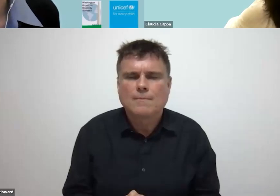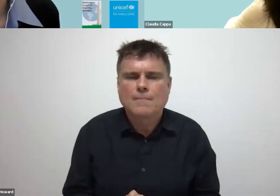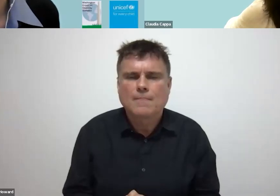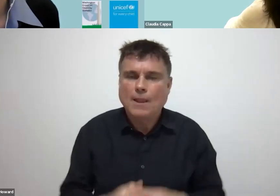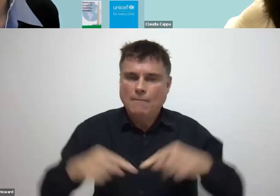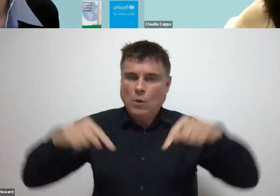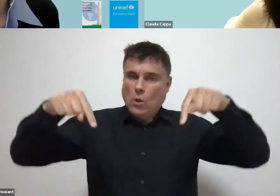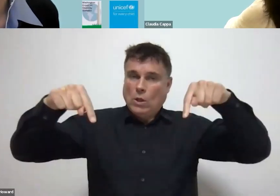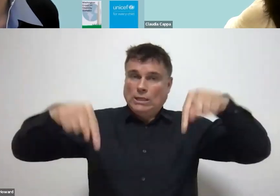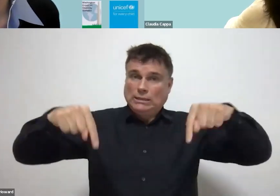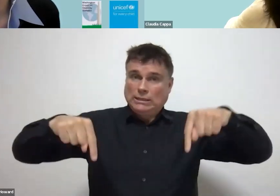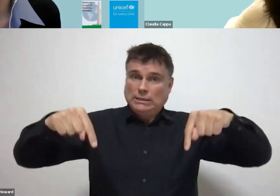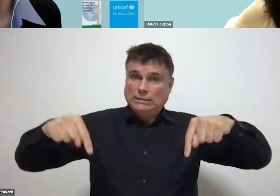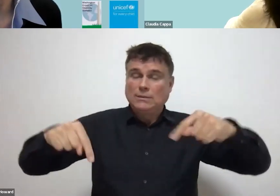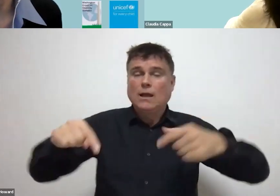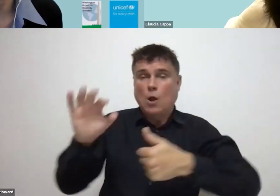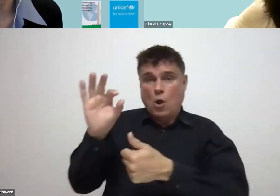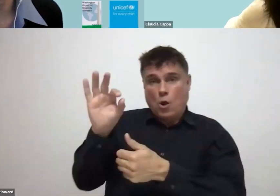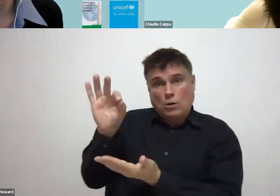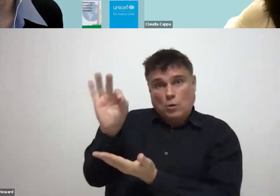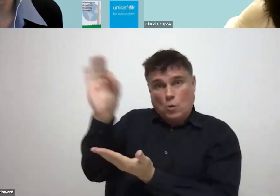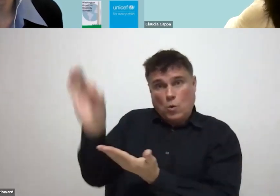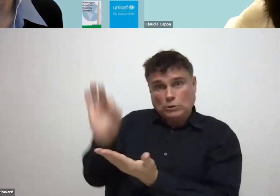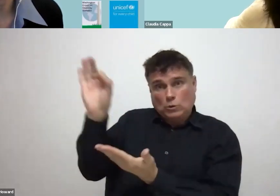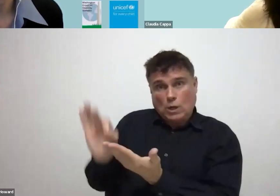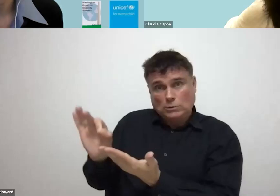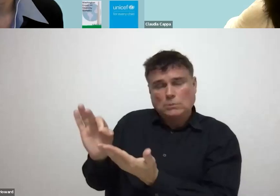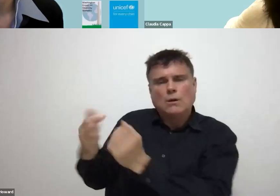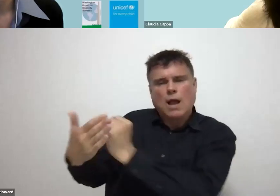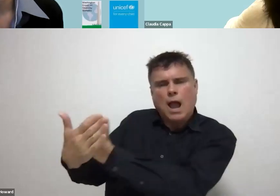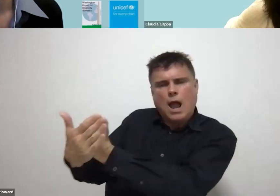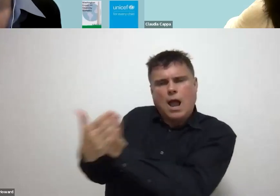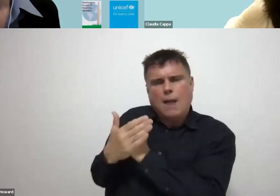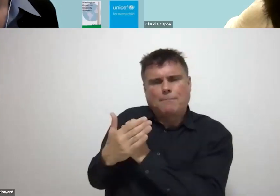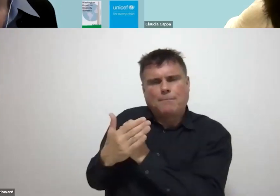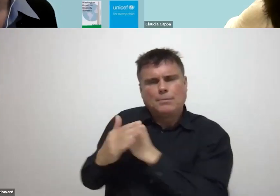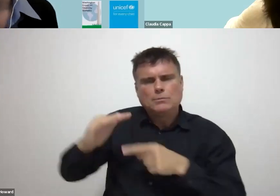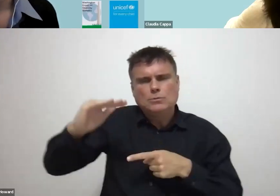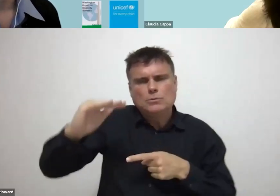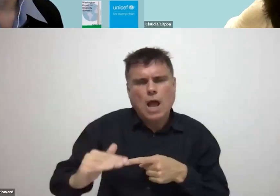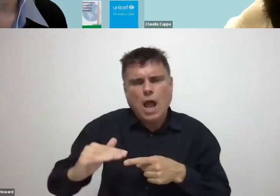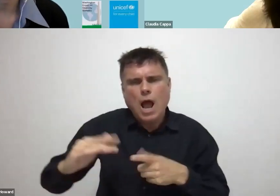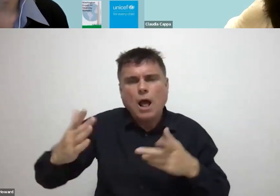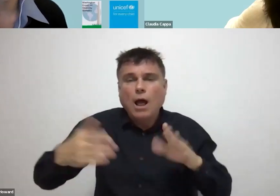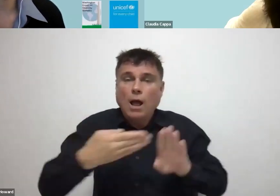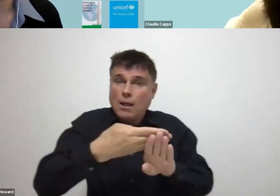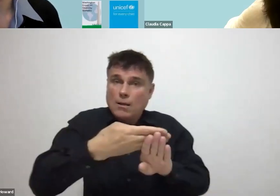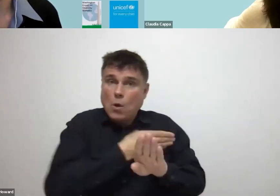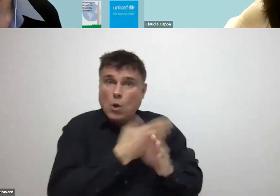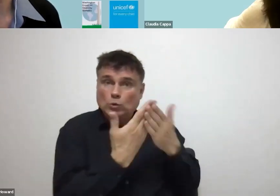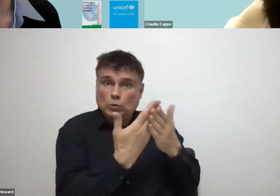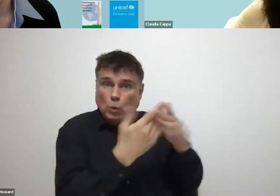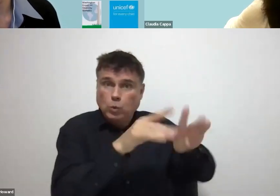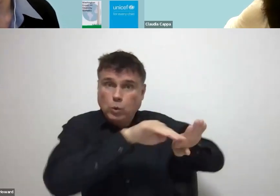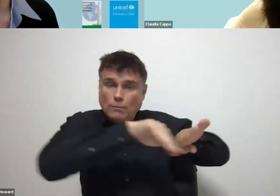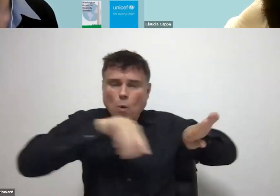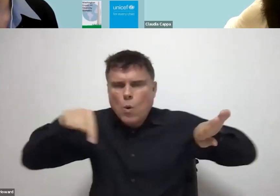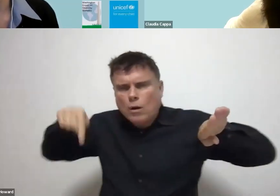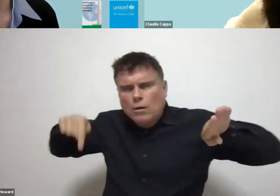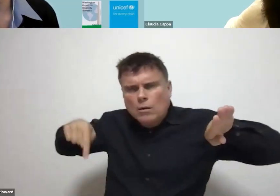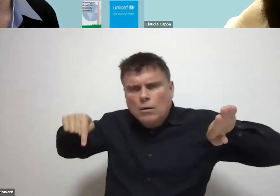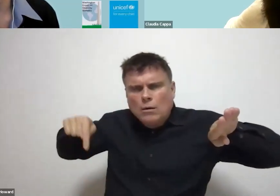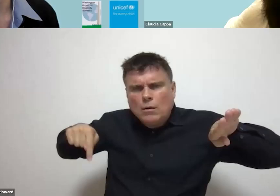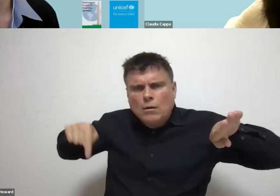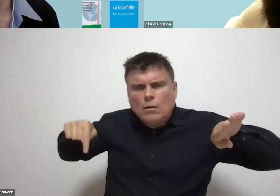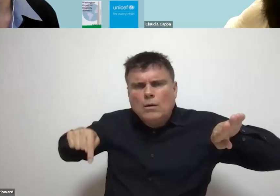en utilisant les données, est-ce qu'on est recommandé d'utiliser ces